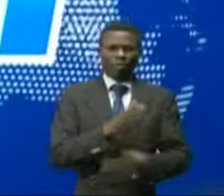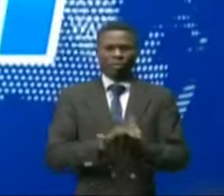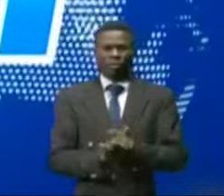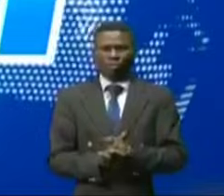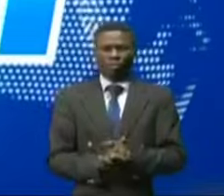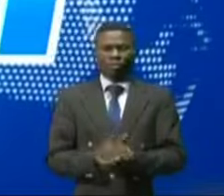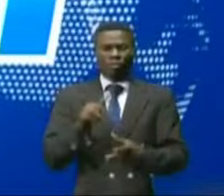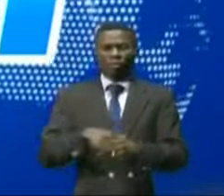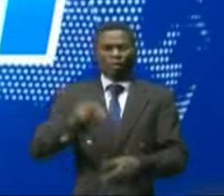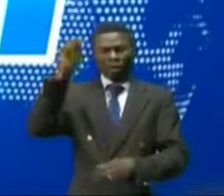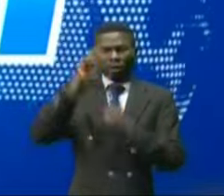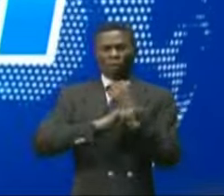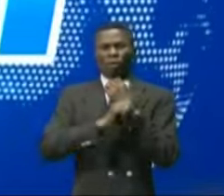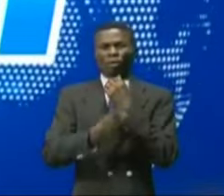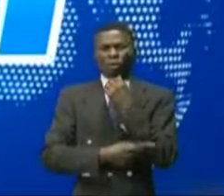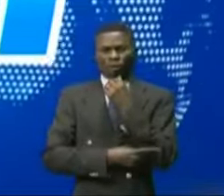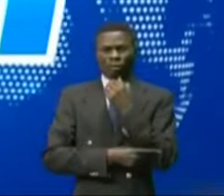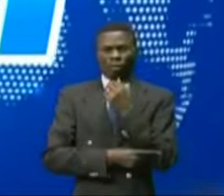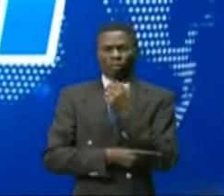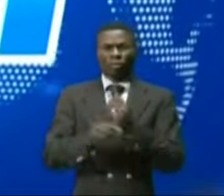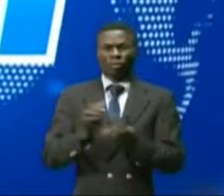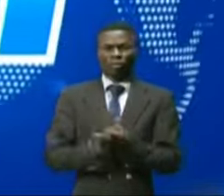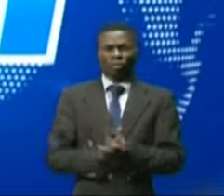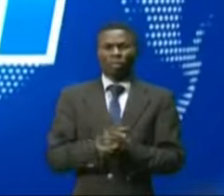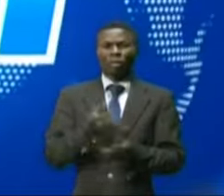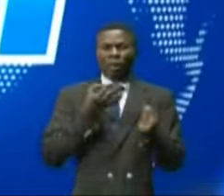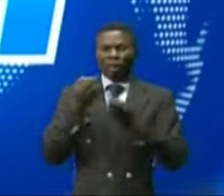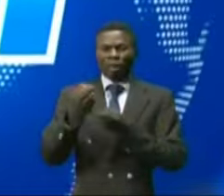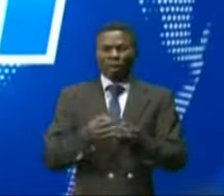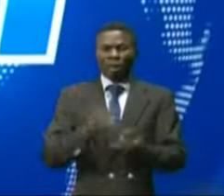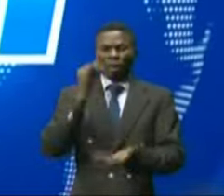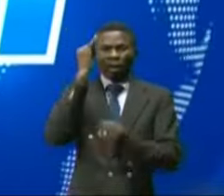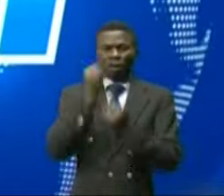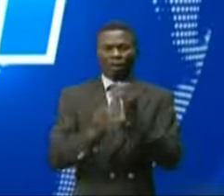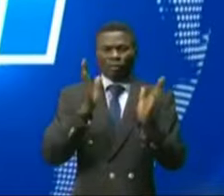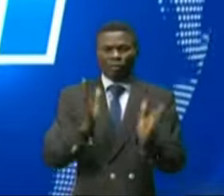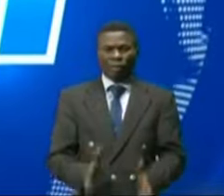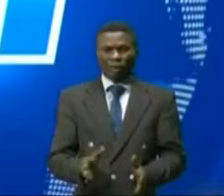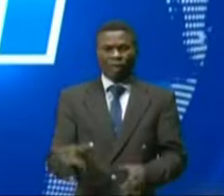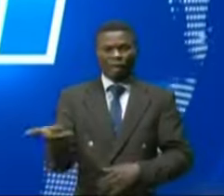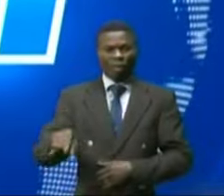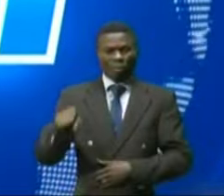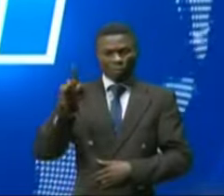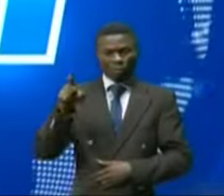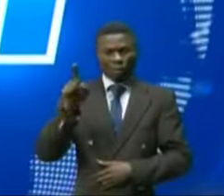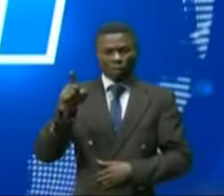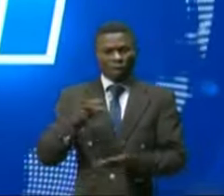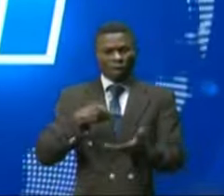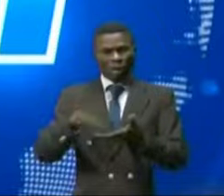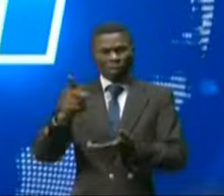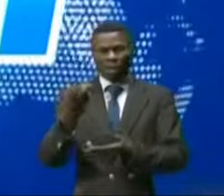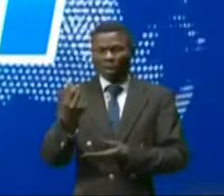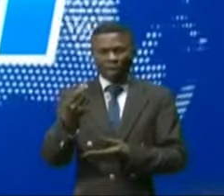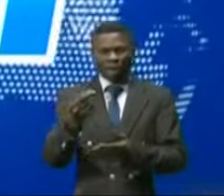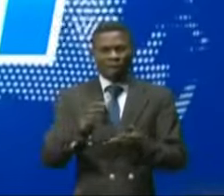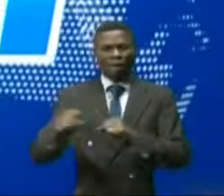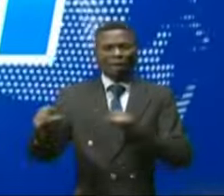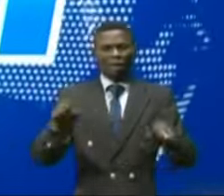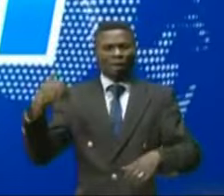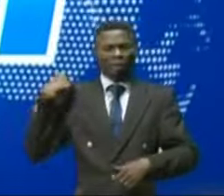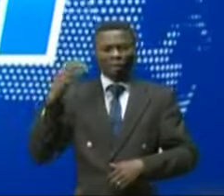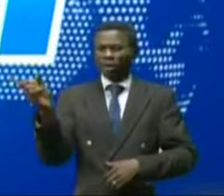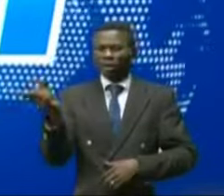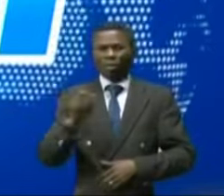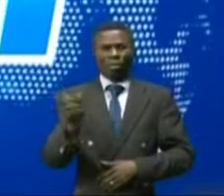Et toujours dans le Nord Kivu, reste toujours dans le Nord Kivu pour vous dire que les finalistes de cette province ne devraient pas payer les frais des